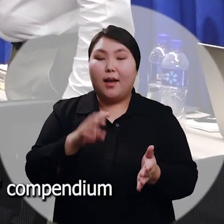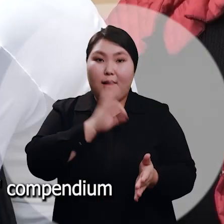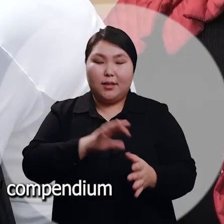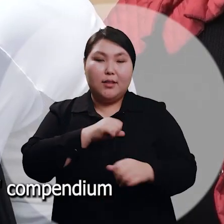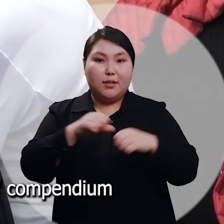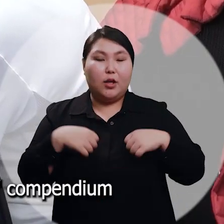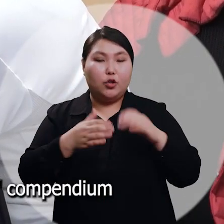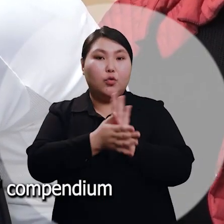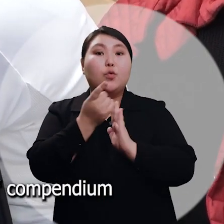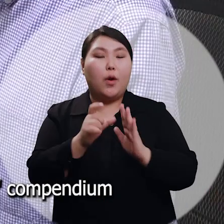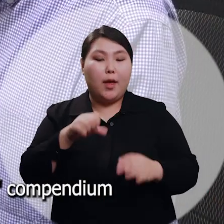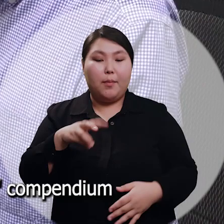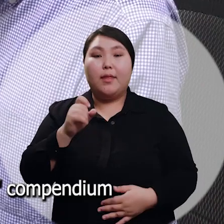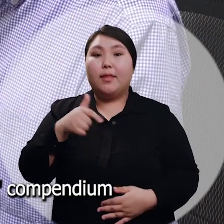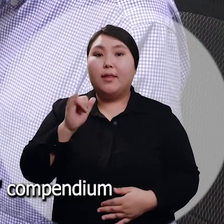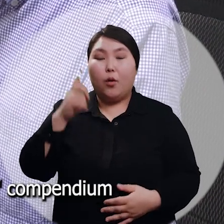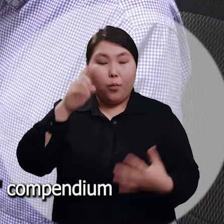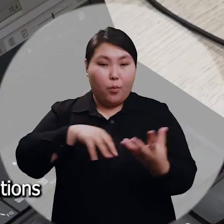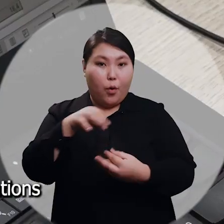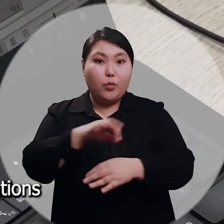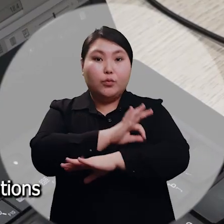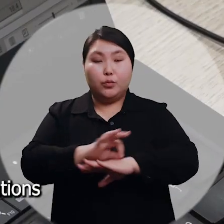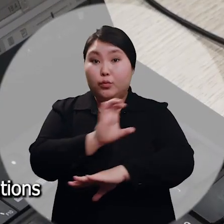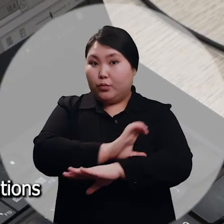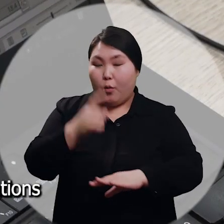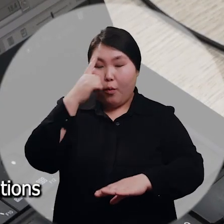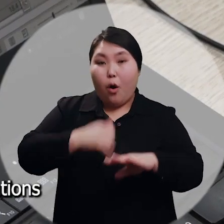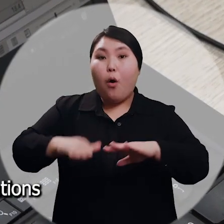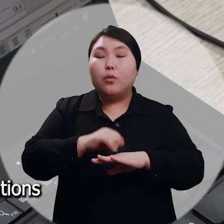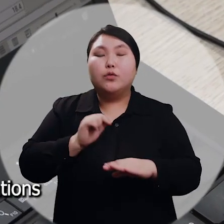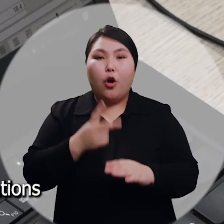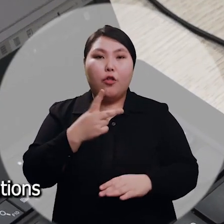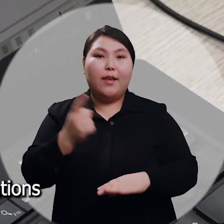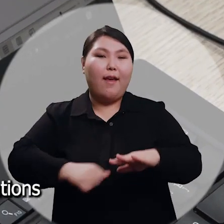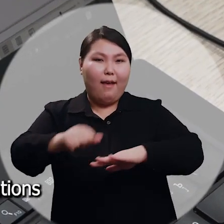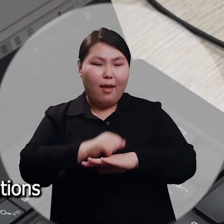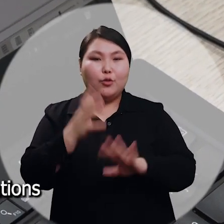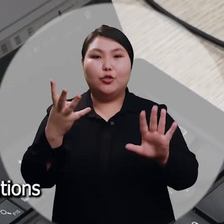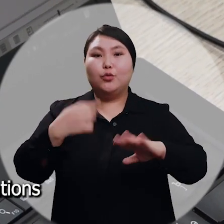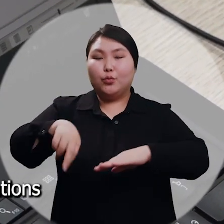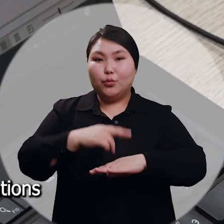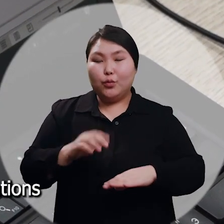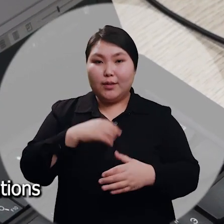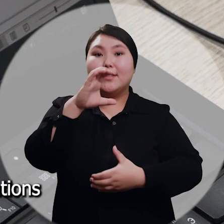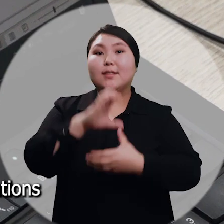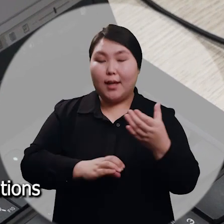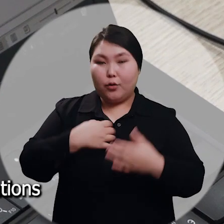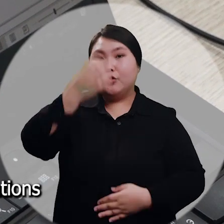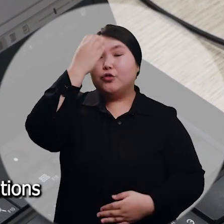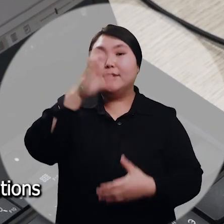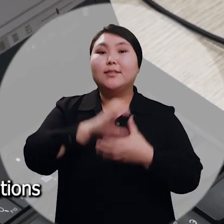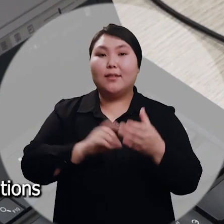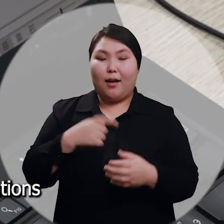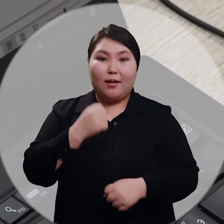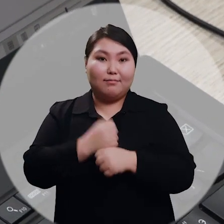ашигэлэн эргэдээн төсөв эмэгтэгэл болуусаруудах сургултыйг, монголуусын хэнжэээнд бүйу хоринэгэн аймэг юсэн дүүргээн санхүү